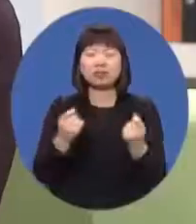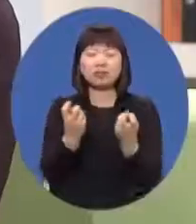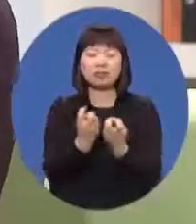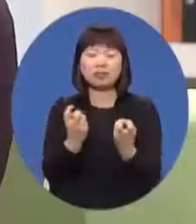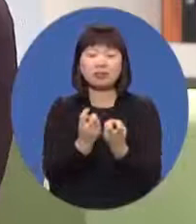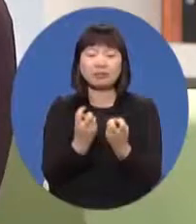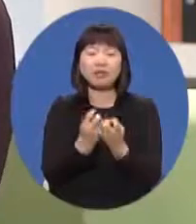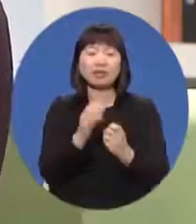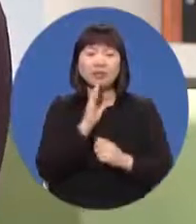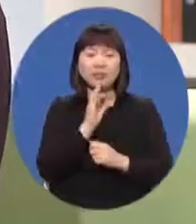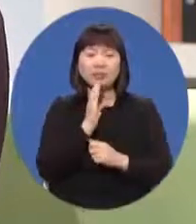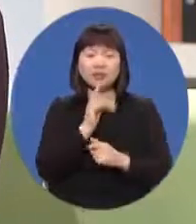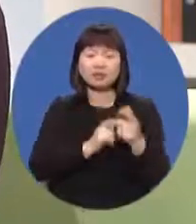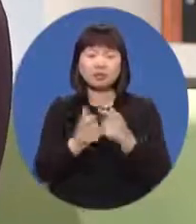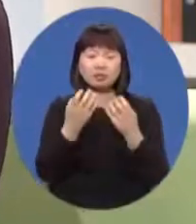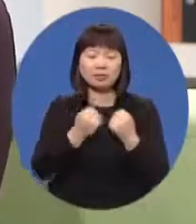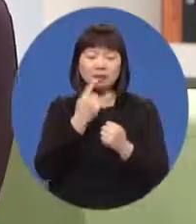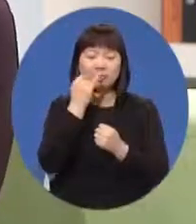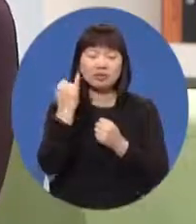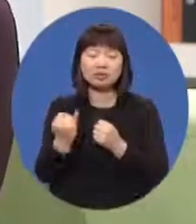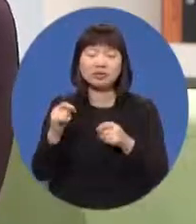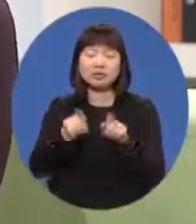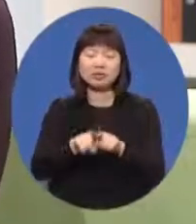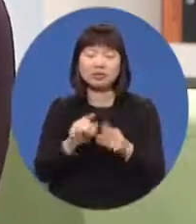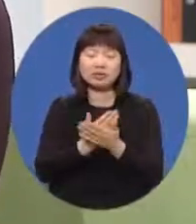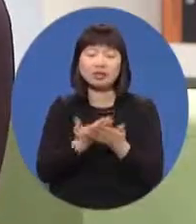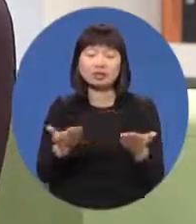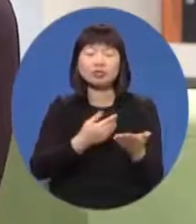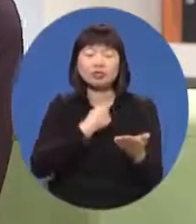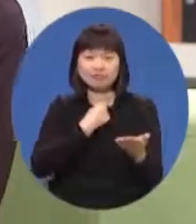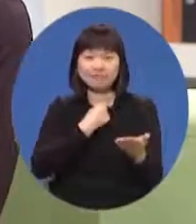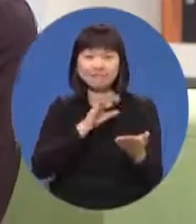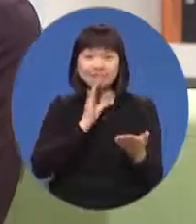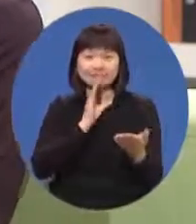방법들을 정말 좀 더 많은 어머니들하고 나눠보고 싶다 하는 생각이 들죠. 네. 네.